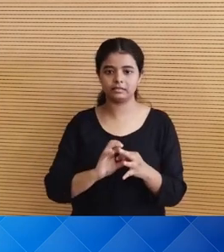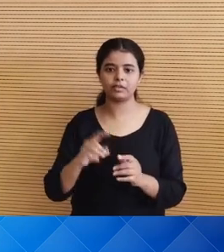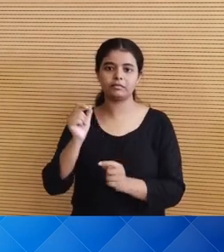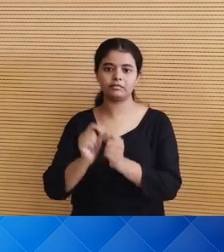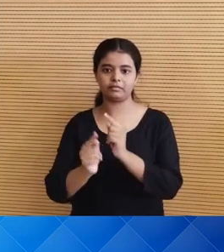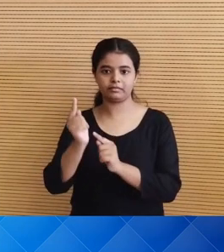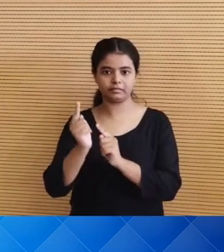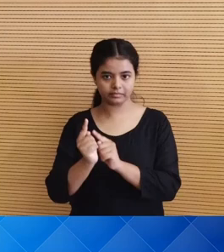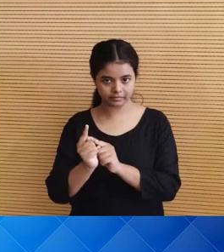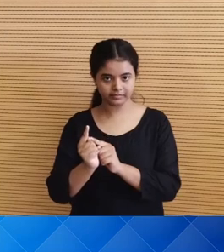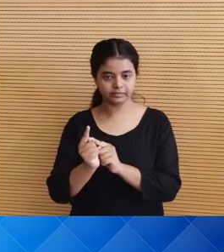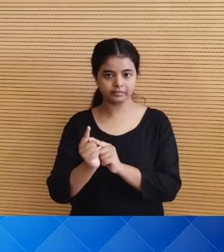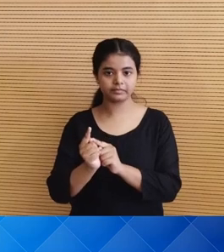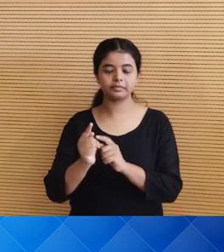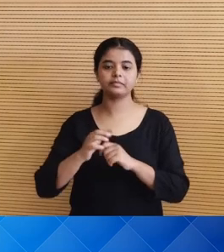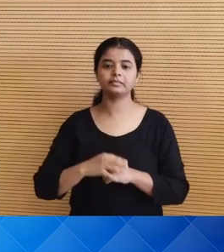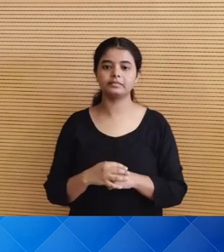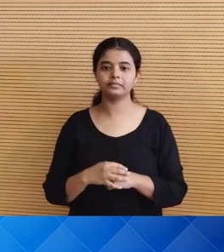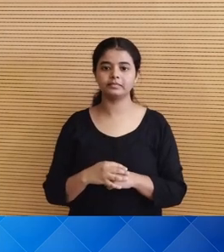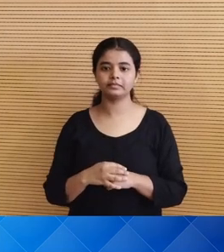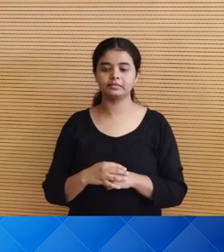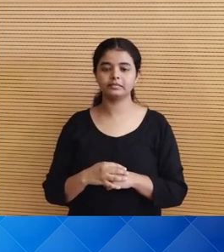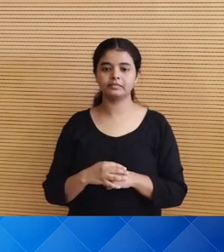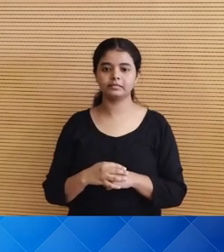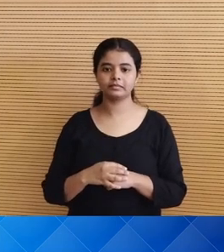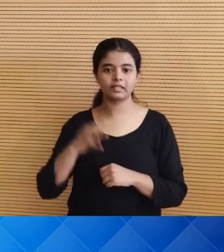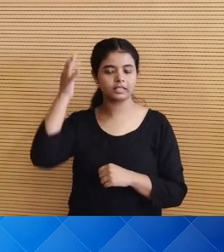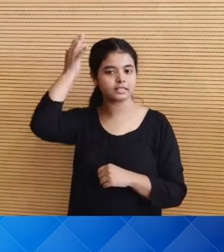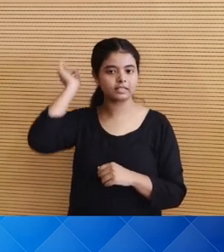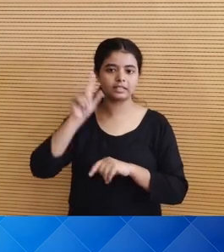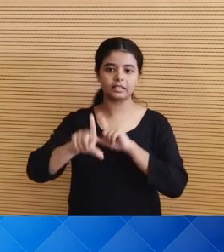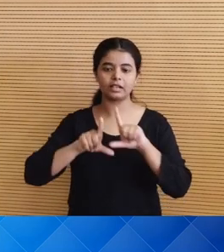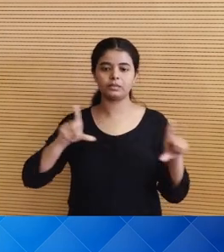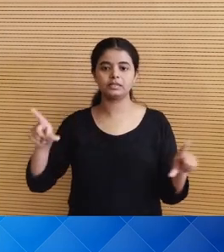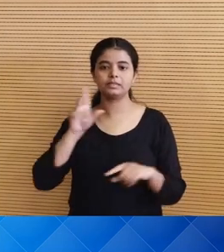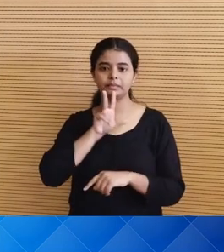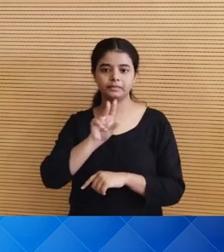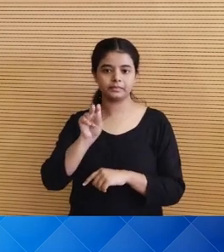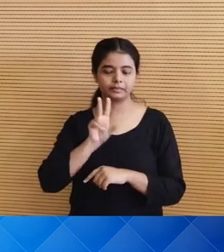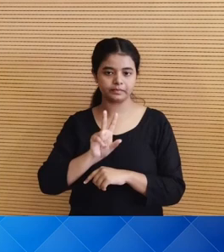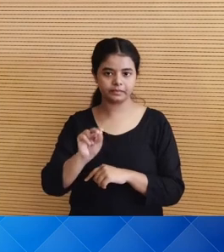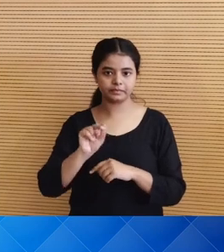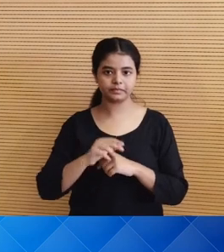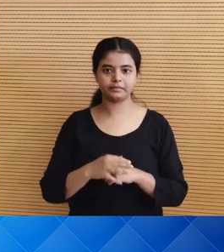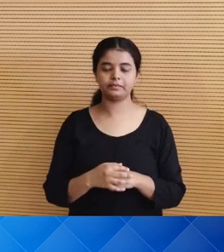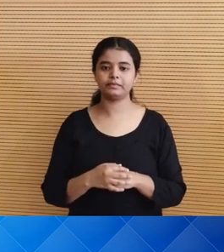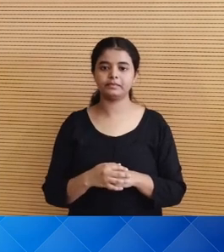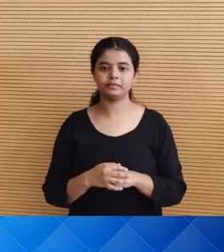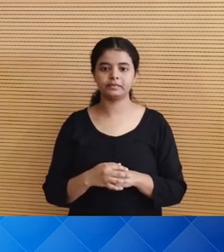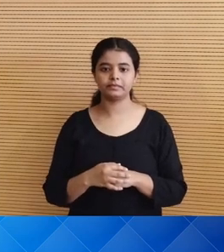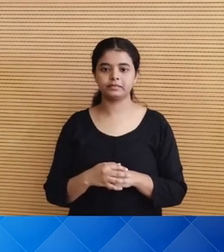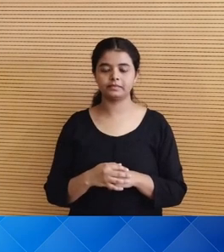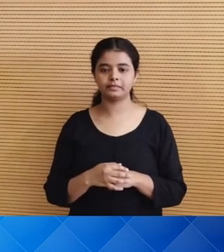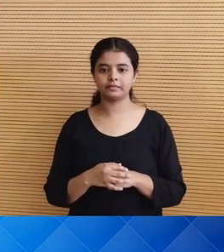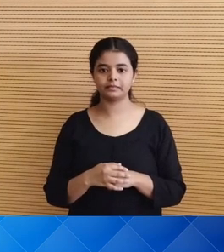शत्रुबुद्धि विनाशाय दीप ज्योति नमोस्तुते। दीपो ज्योति परम ब्रह्म दीपो ज्योतिर्जनार्दनः दीपो हरतु मे